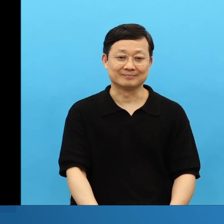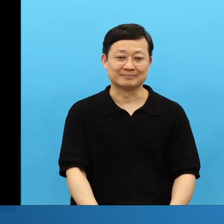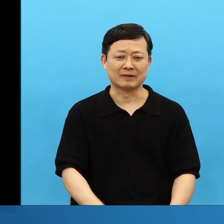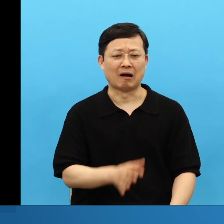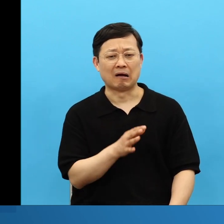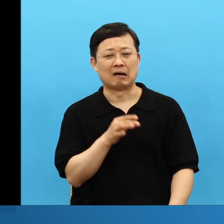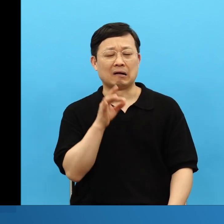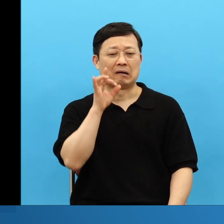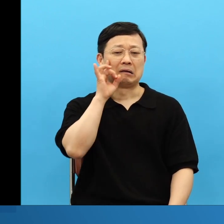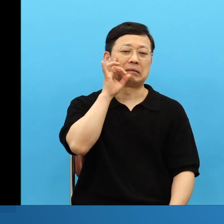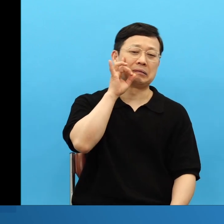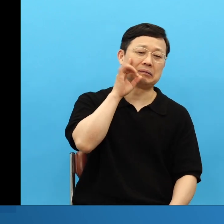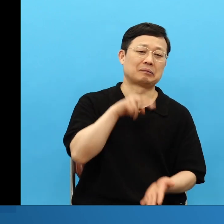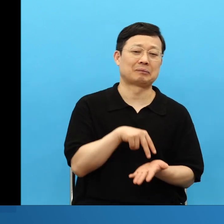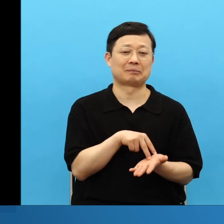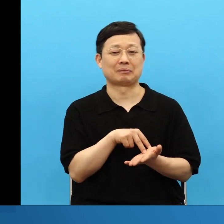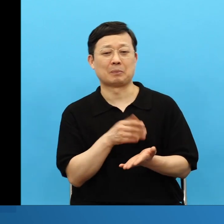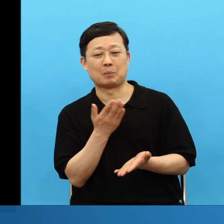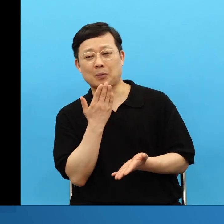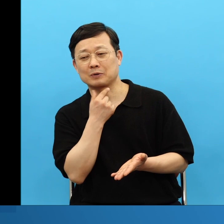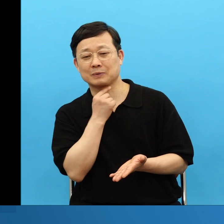심심한데 뭐 볼 거 없나?